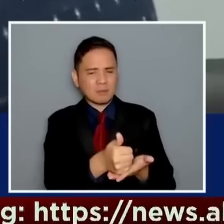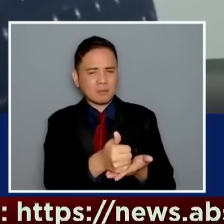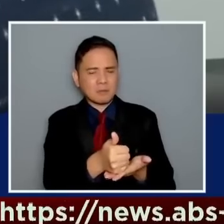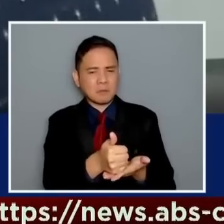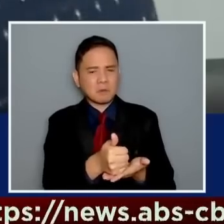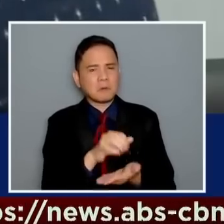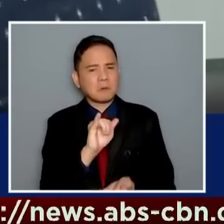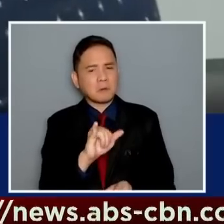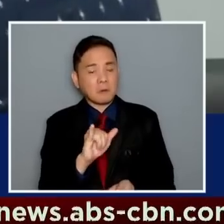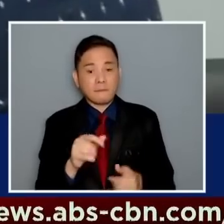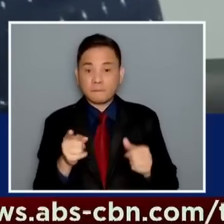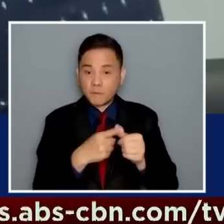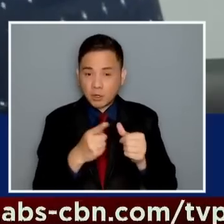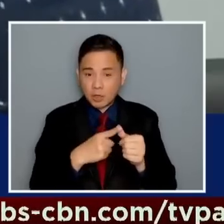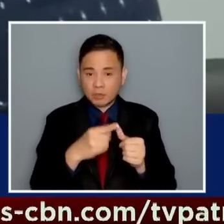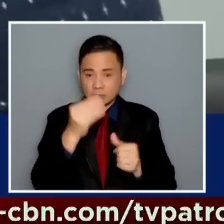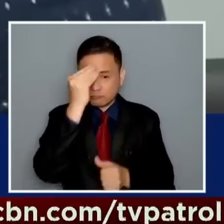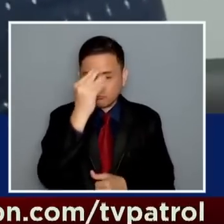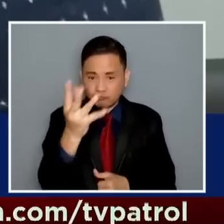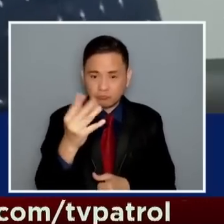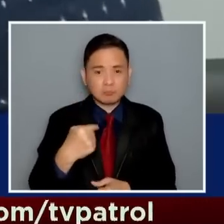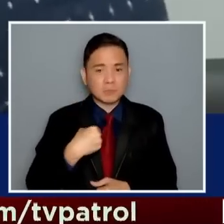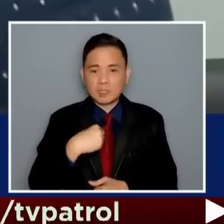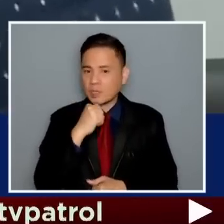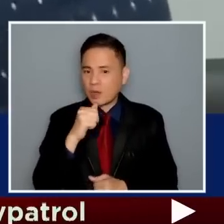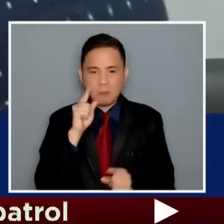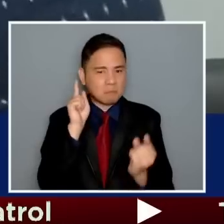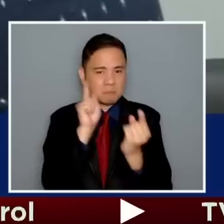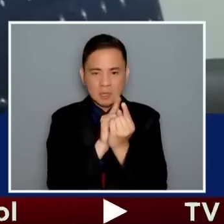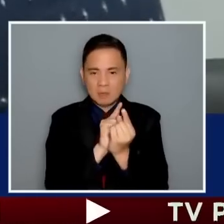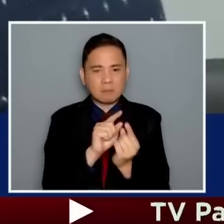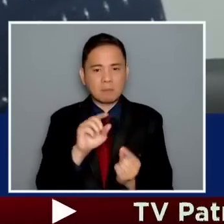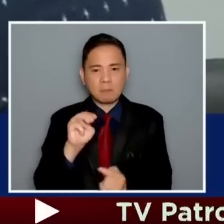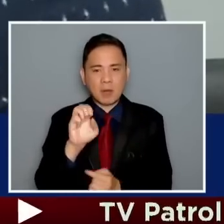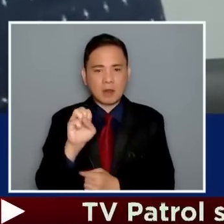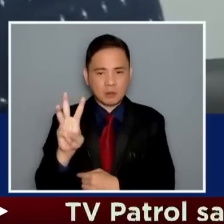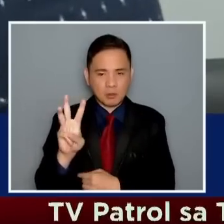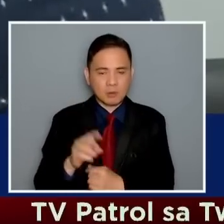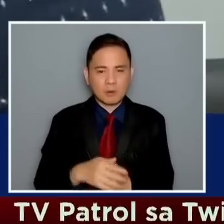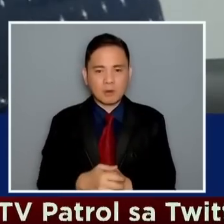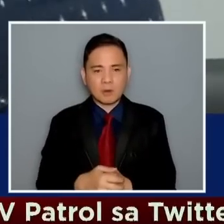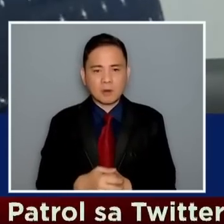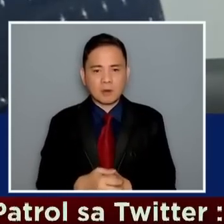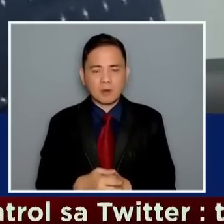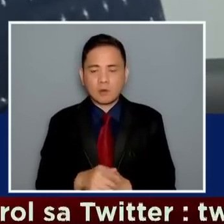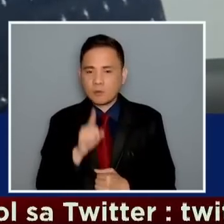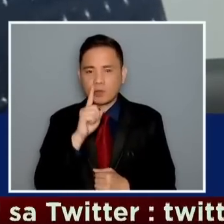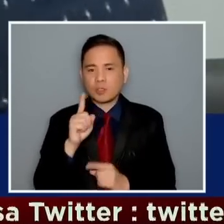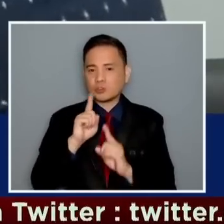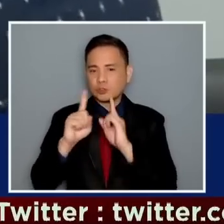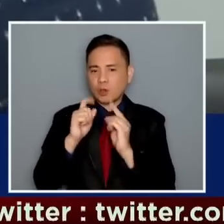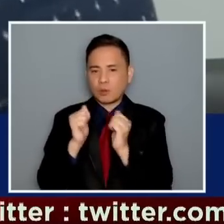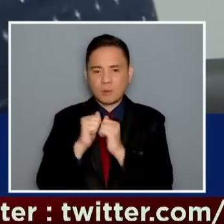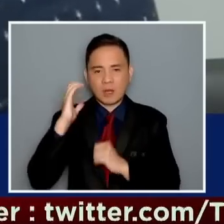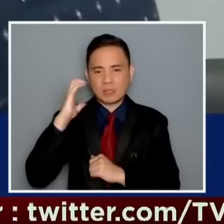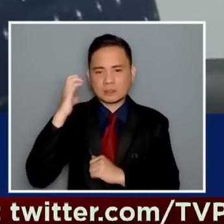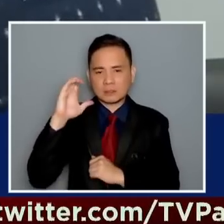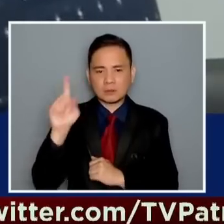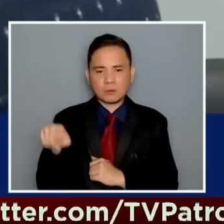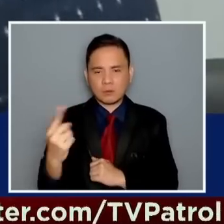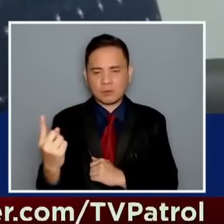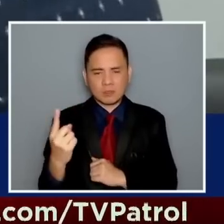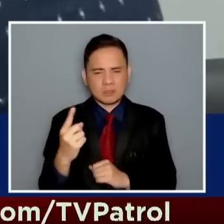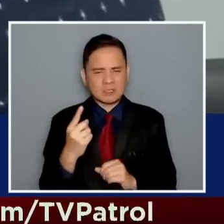si Matthew at hindi rin ako bumaba ng sasakyan ko, sinundo ko lang yung pinsan ko. So parang taliwas dun